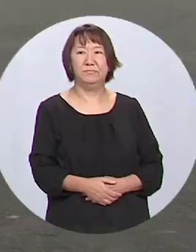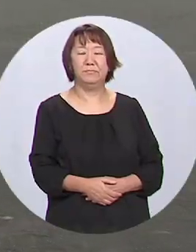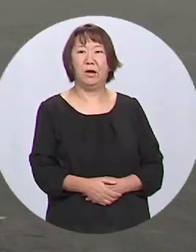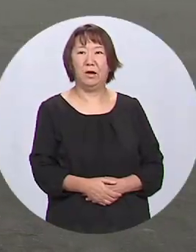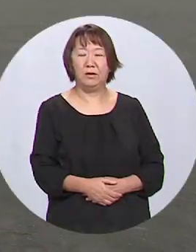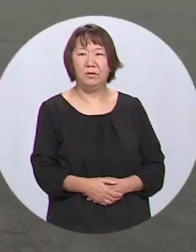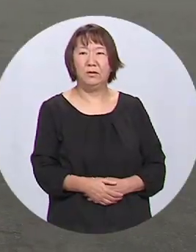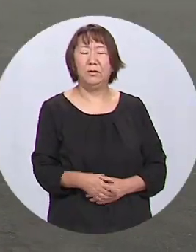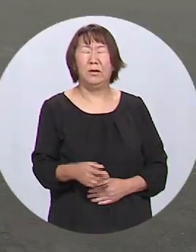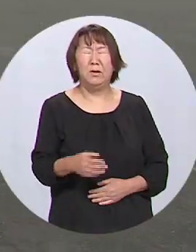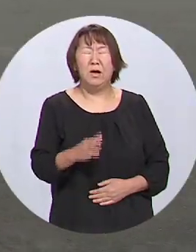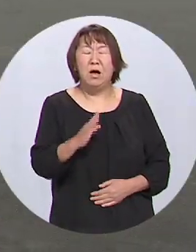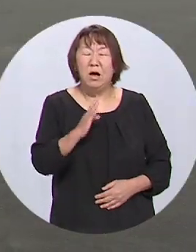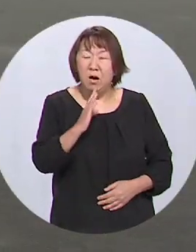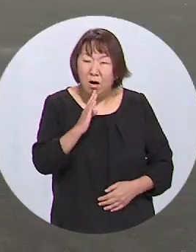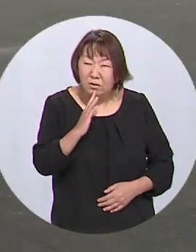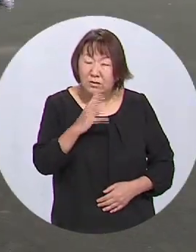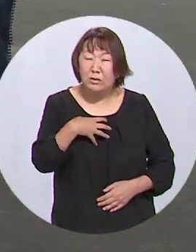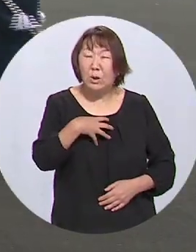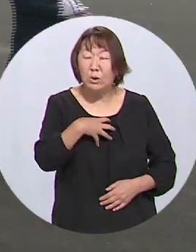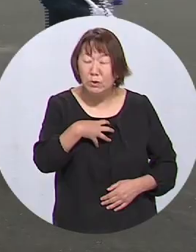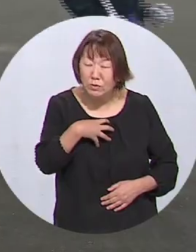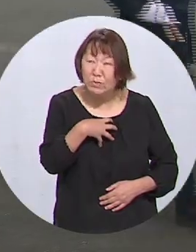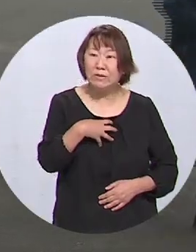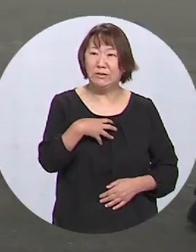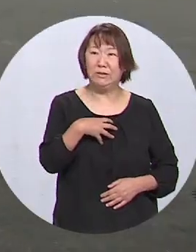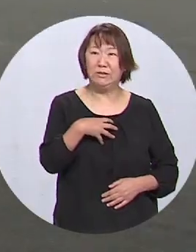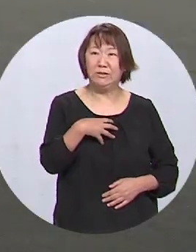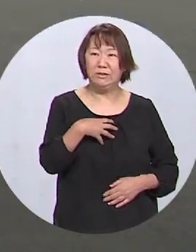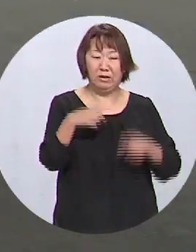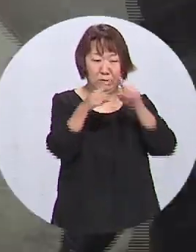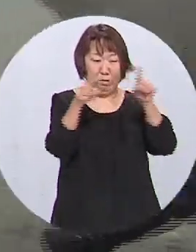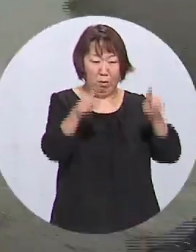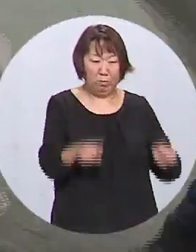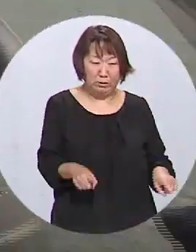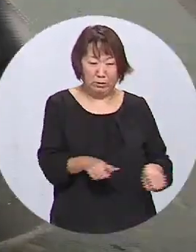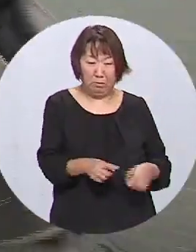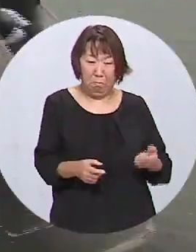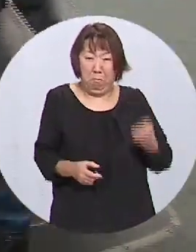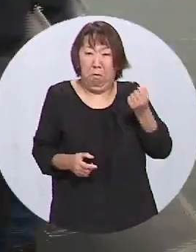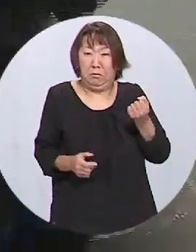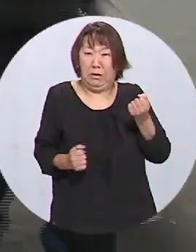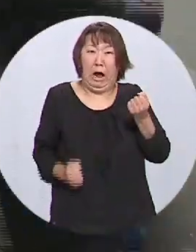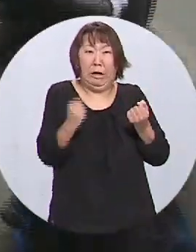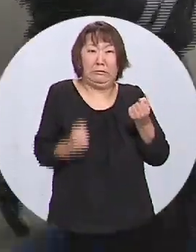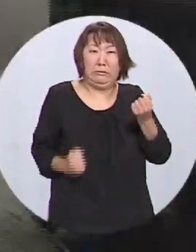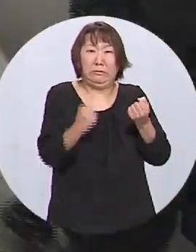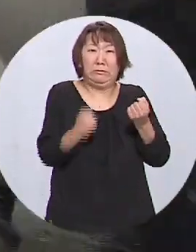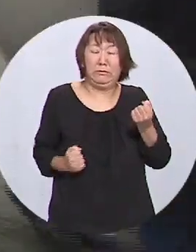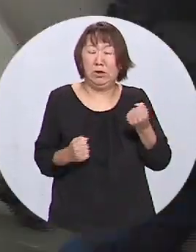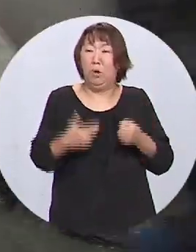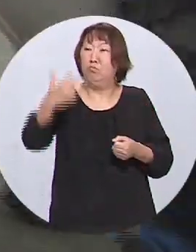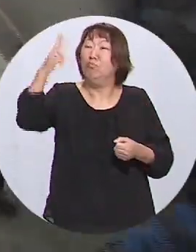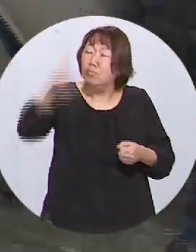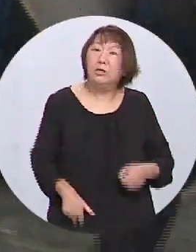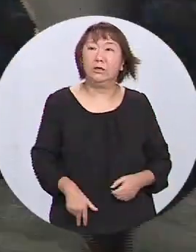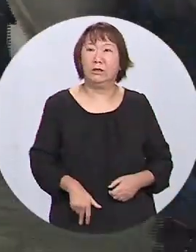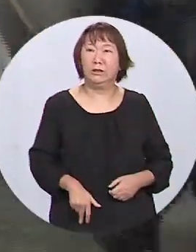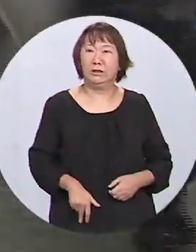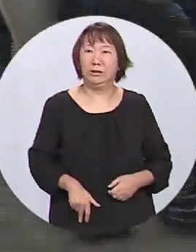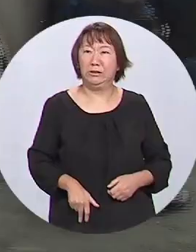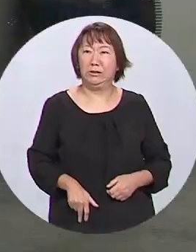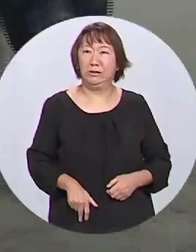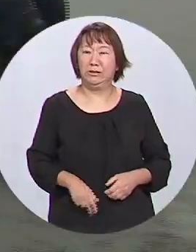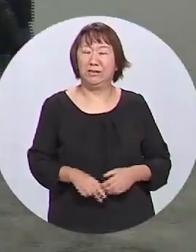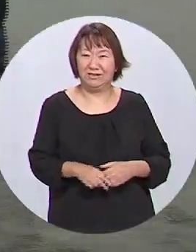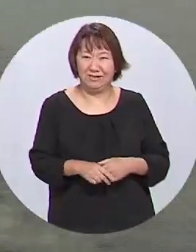いや、これもね、本当に辛かったんですよ。6キロの盾持って走るんですよ。 もうすでになんか遅れを取